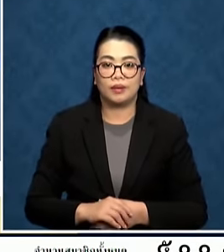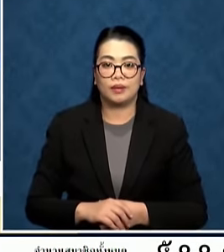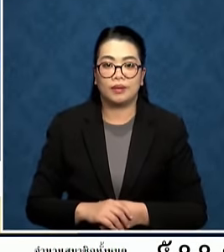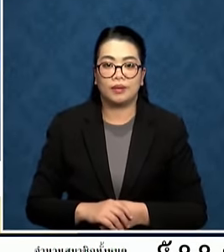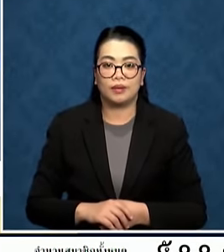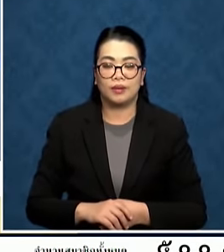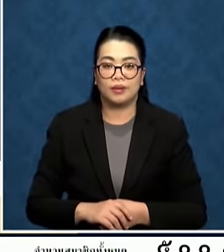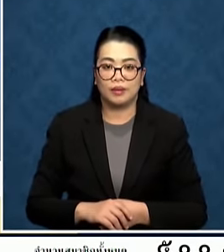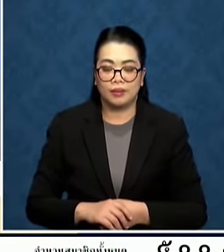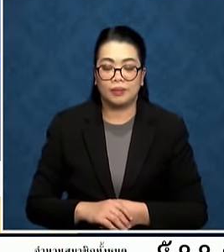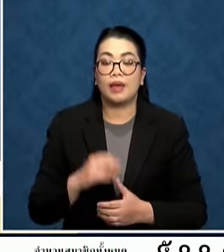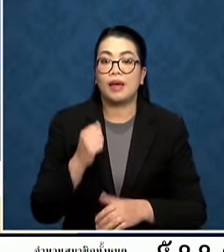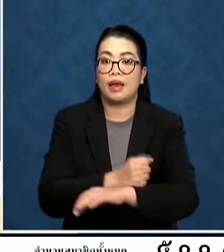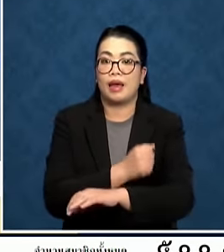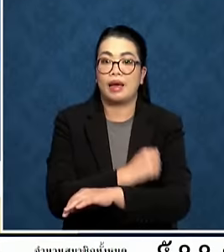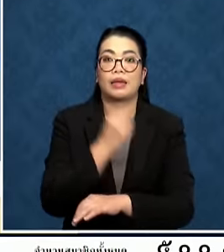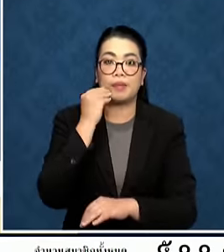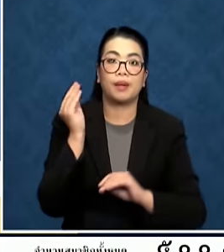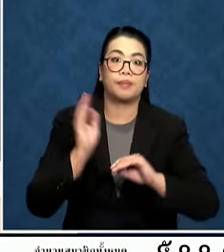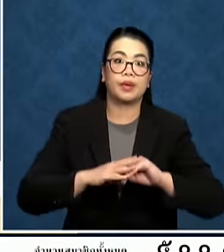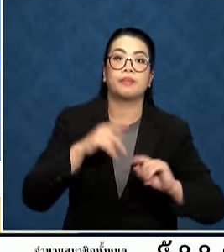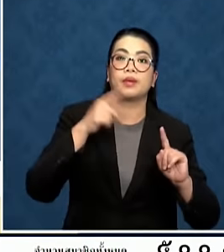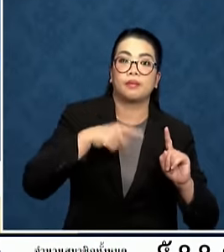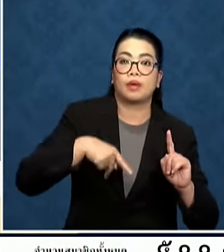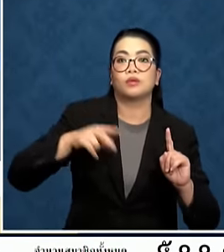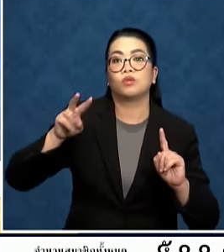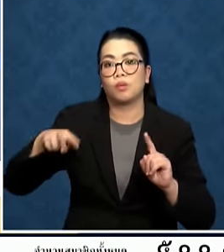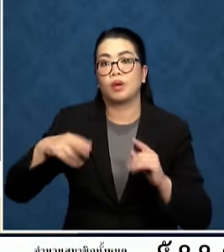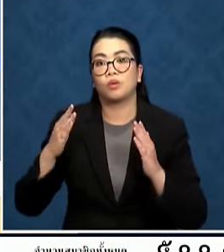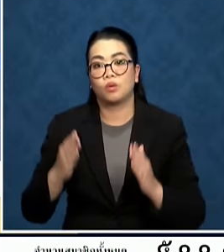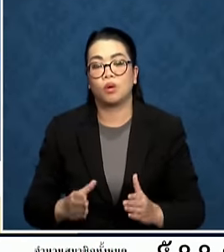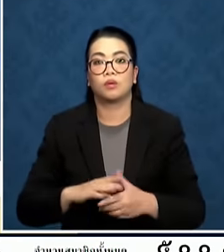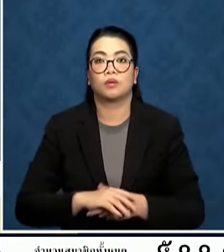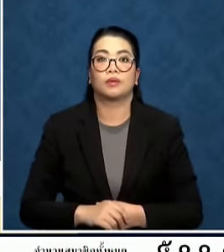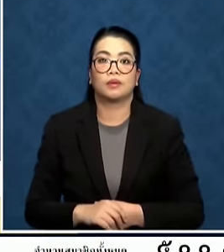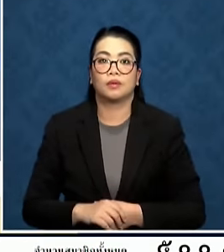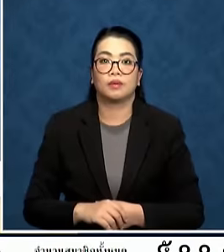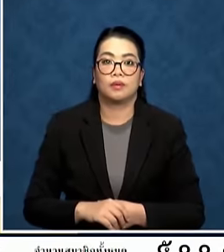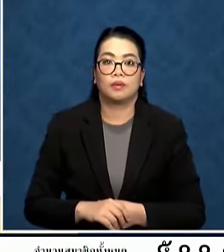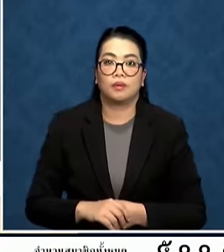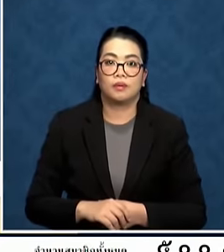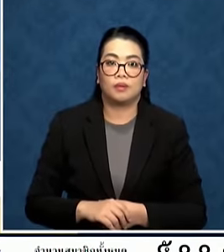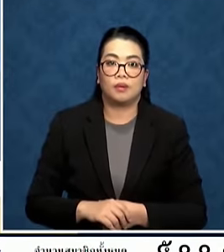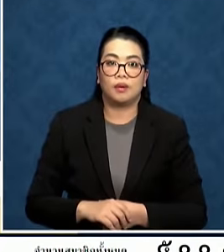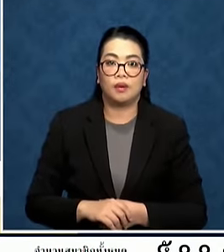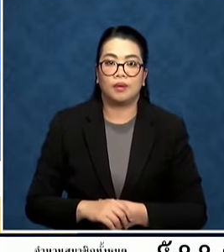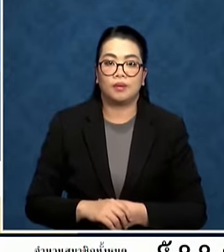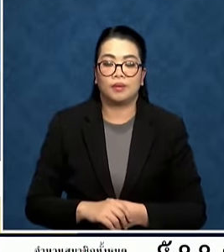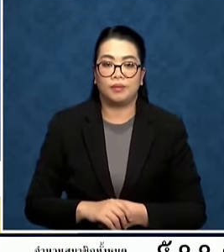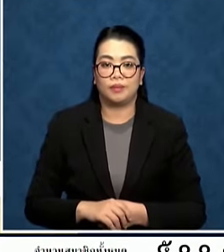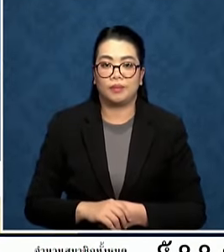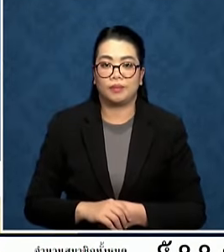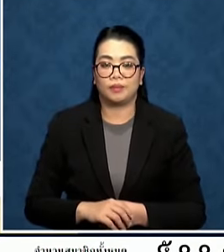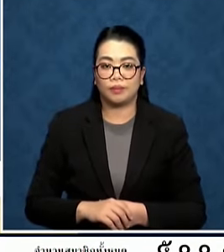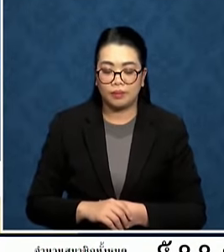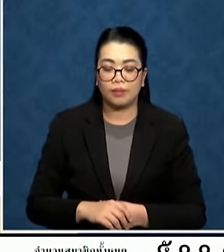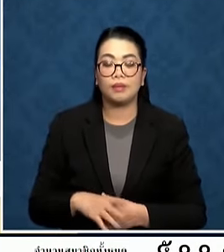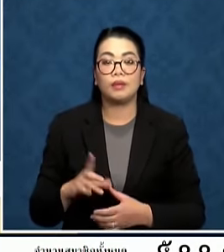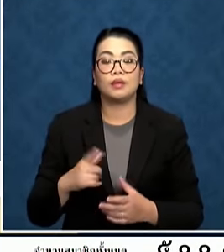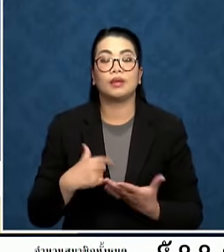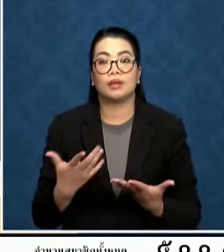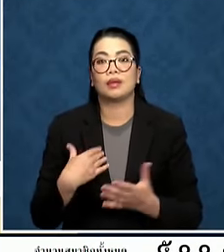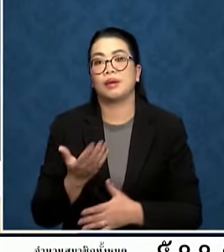แรงงานเข้ามาจะ 1000คน 2,000คนเพร้อมขนเข้ามานี่คือสิ่งที่รัฐบาลต้องตอบเรื่องที่น่าฉุก